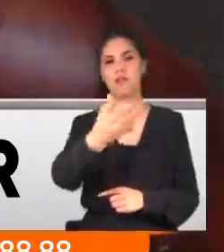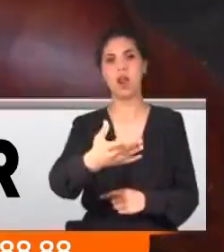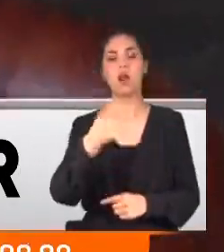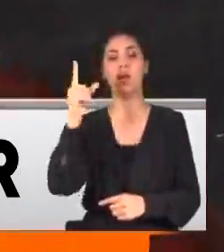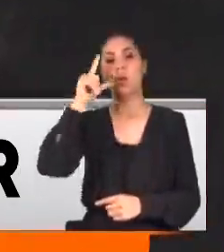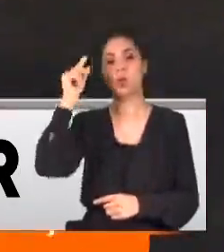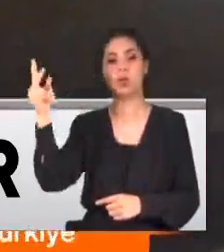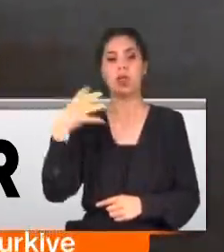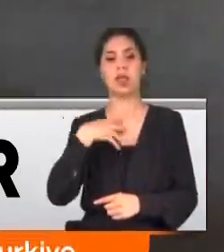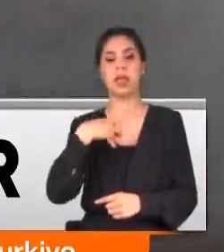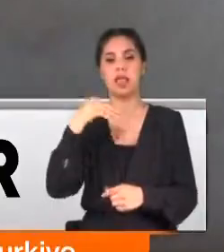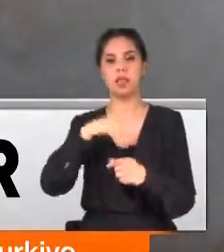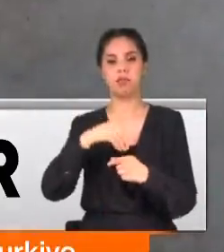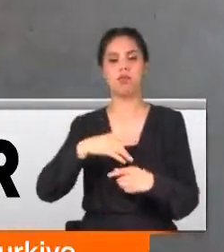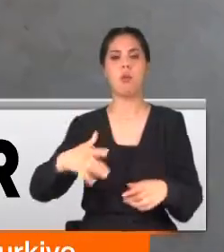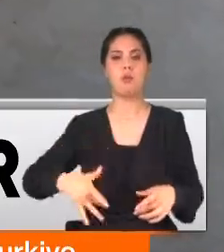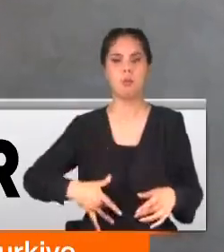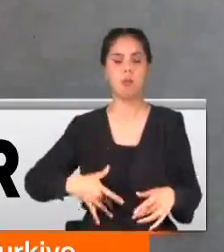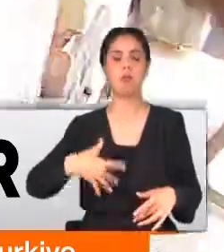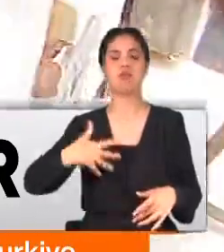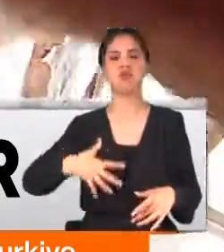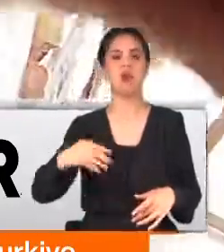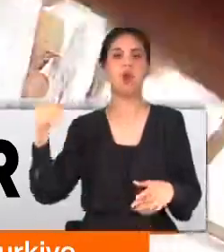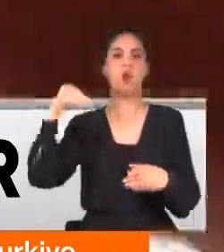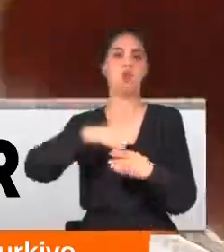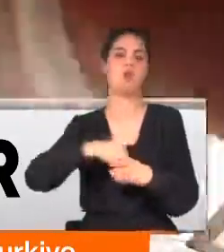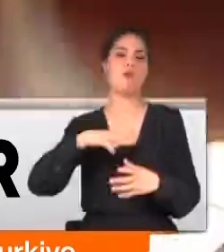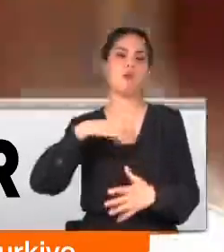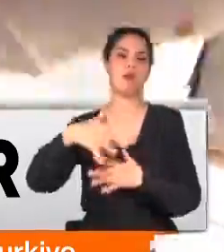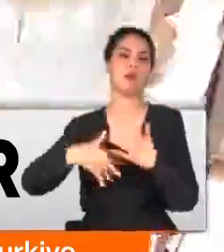kendilerine uyarlarken içine böbrek ve ciğer de kattı.